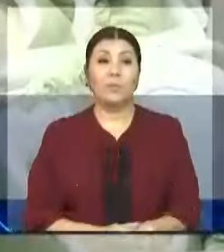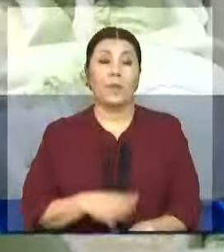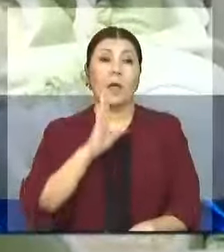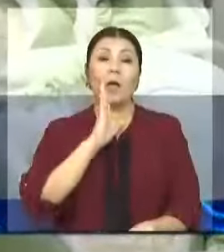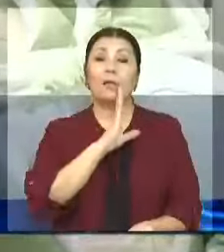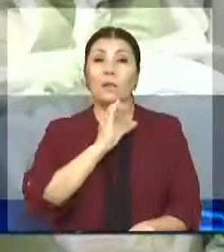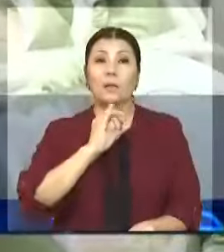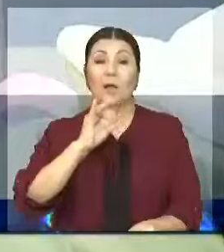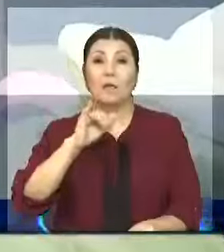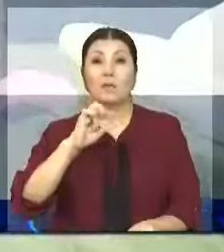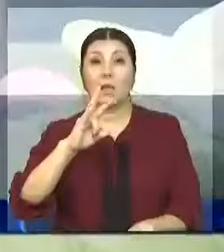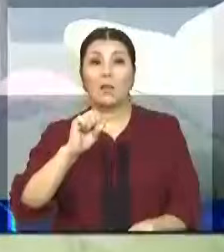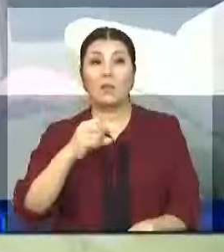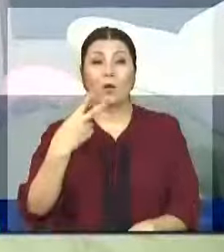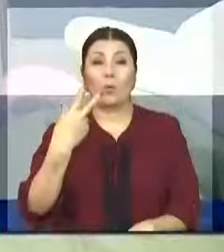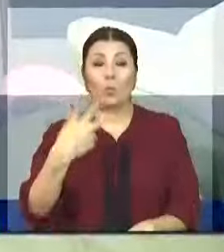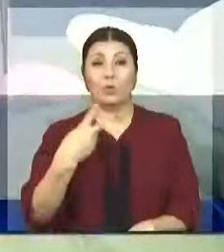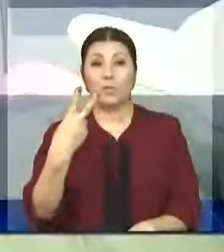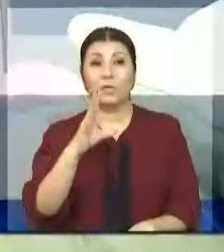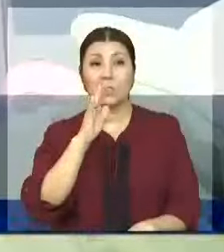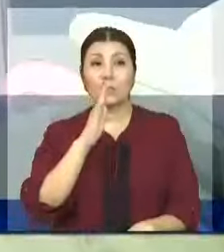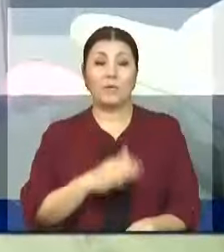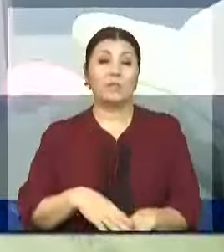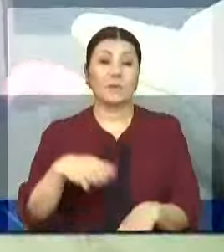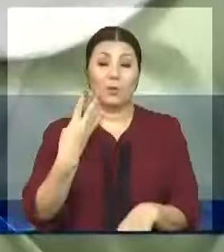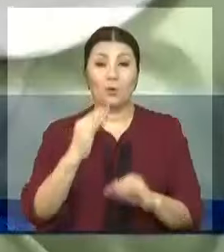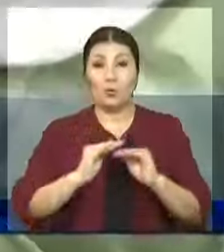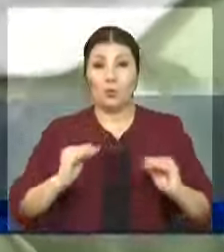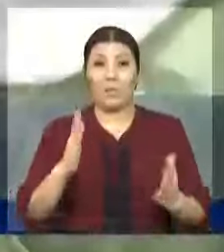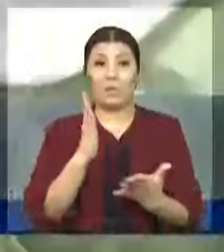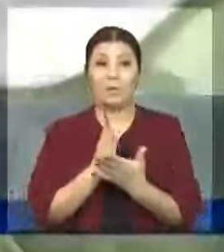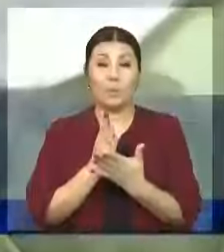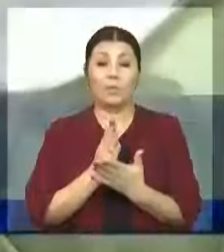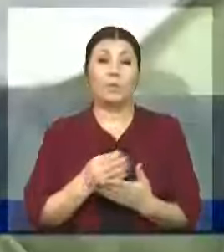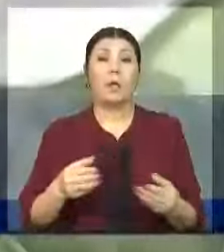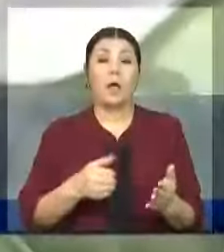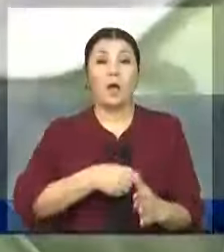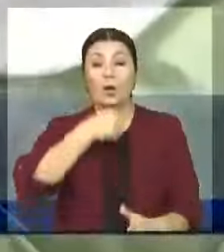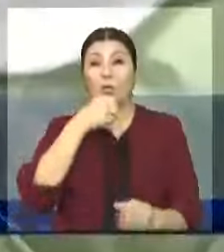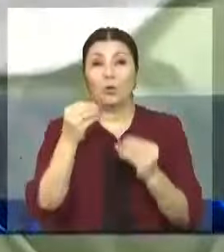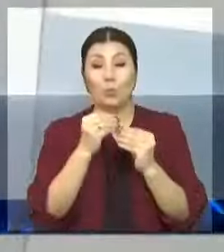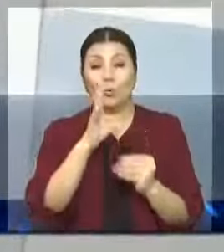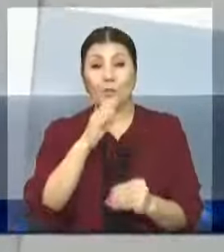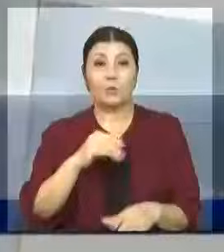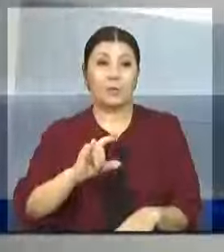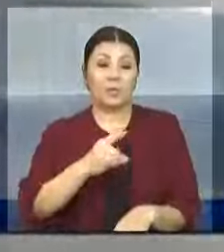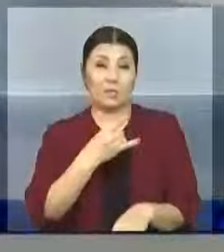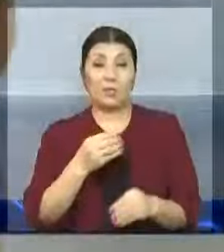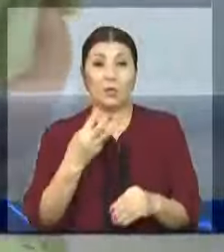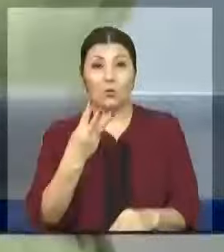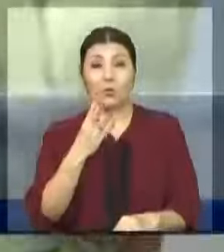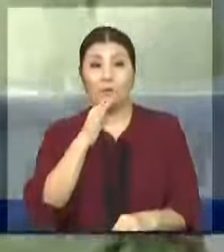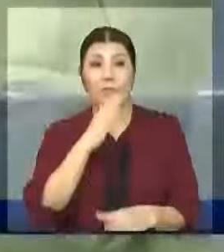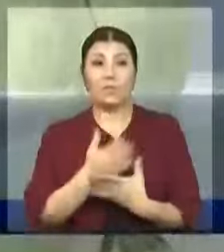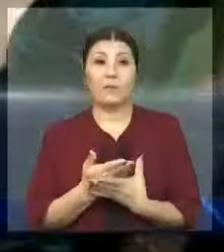анасы Айсана 32 жаста, жолдасы Батырхан екеуі 4 бала тәрбиелеп отыр. Алды 10 жаста болса, кенжесі 3-ке келген. Жемге жүкті